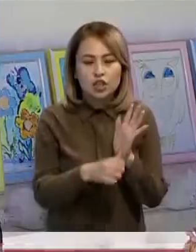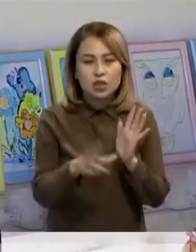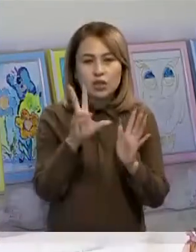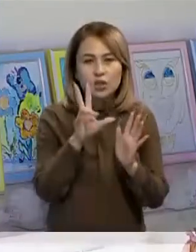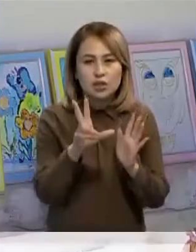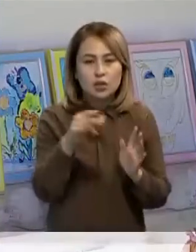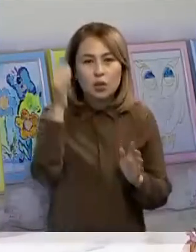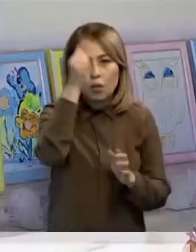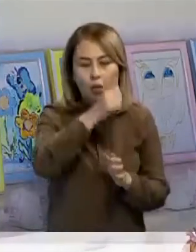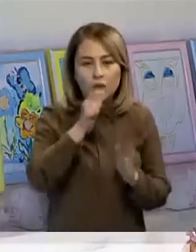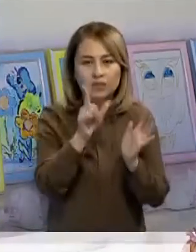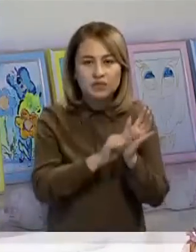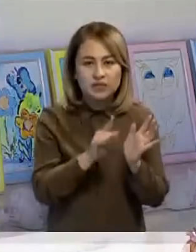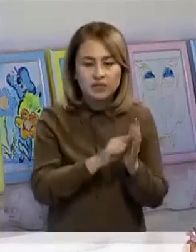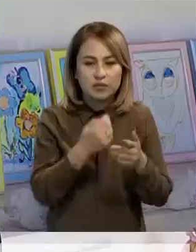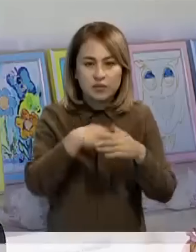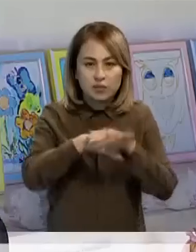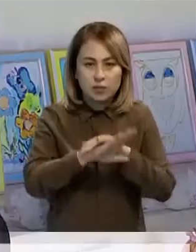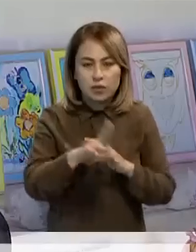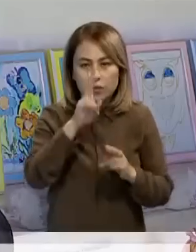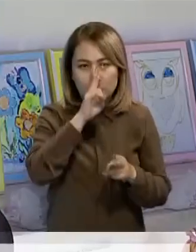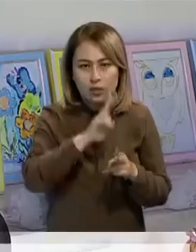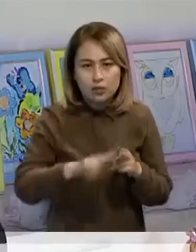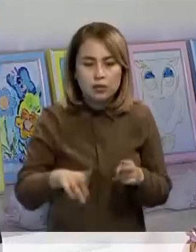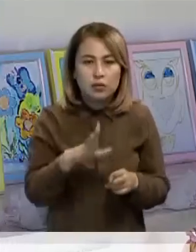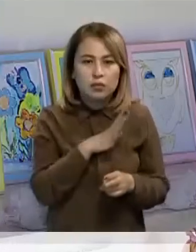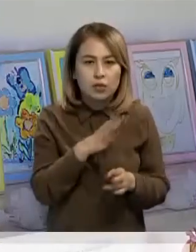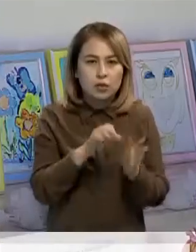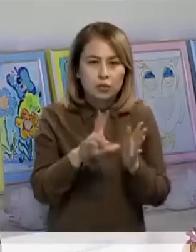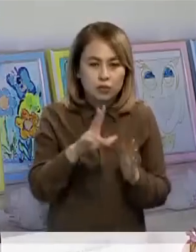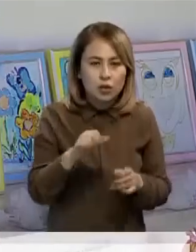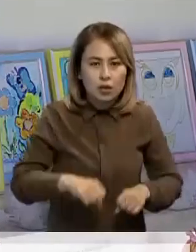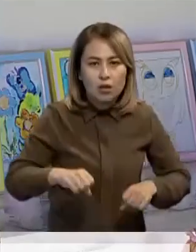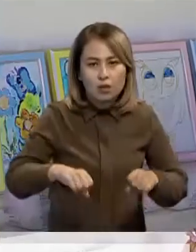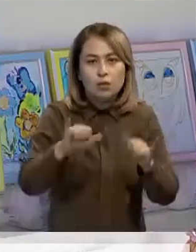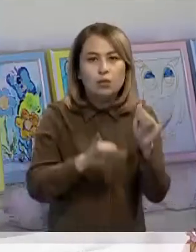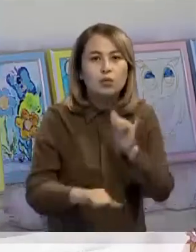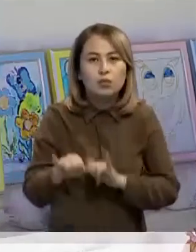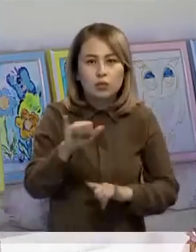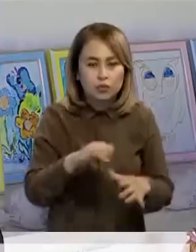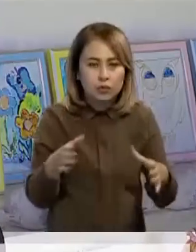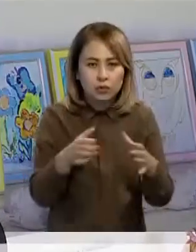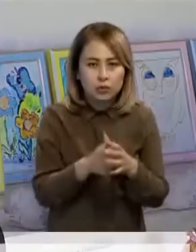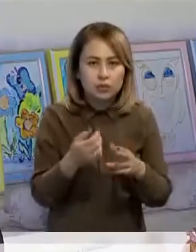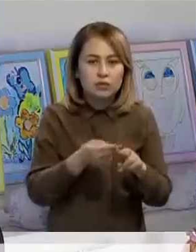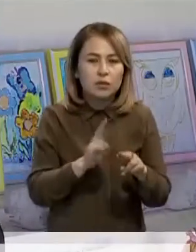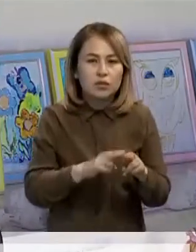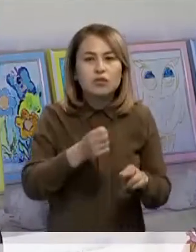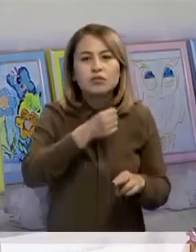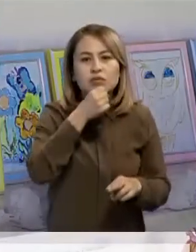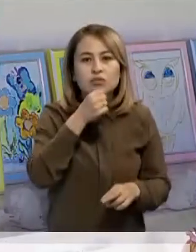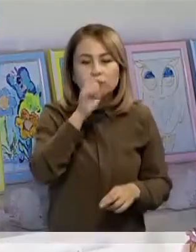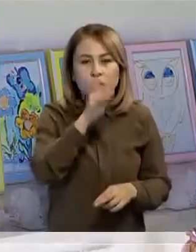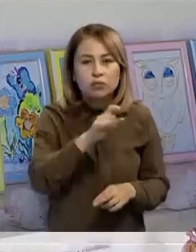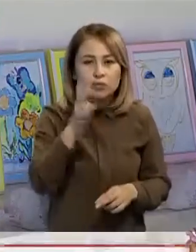Көптеген тәрбиешілер зейнетке шығу мүмкіндігінен айырылды. 63 жаста кішкентай балалармен қалай жүгіріп жүреді? Егде әйелге әр балаға